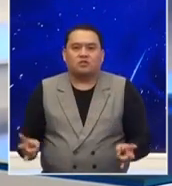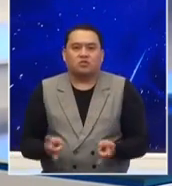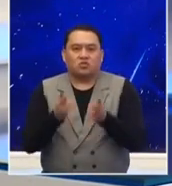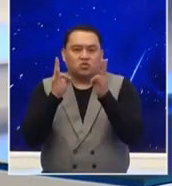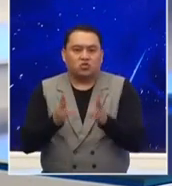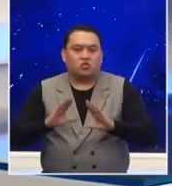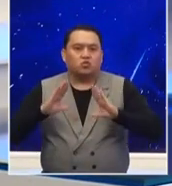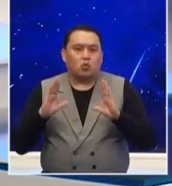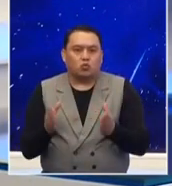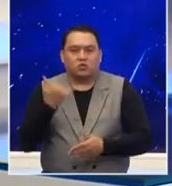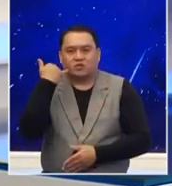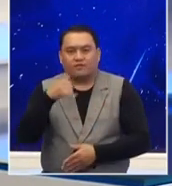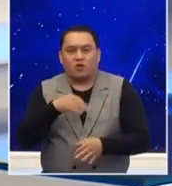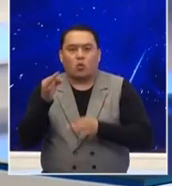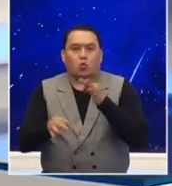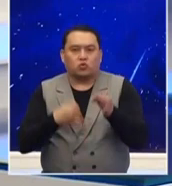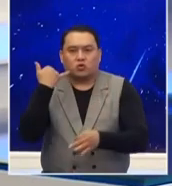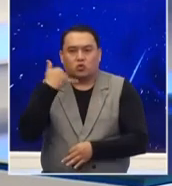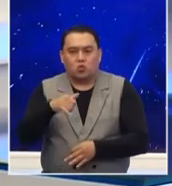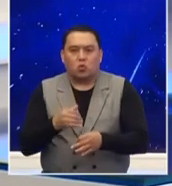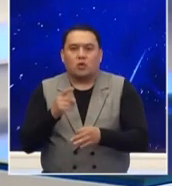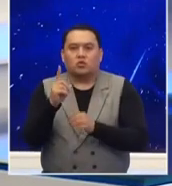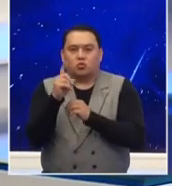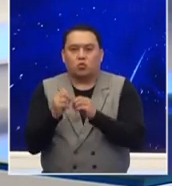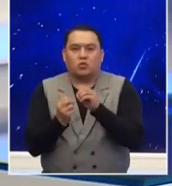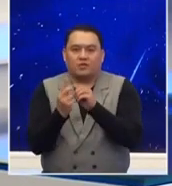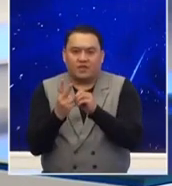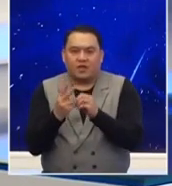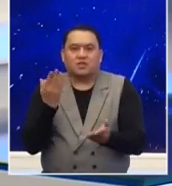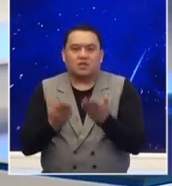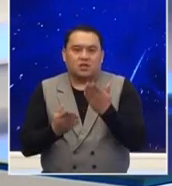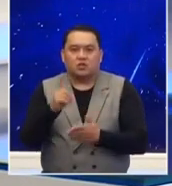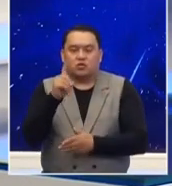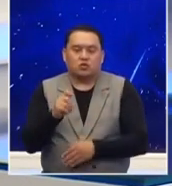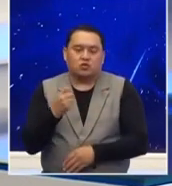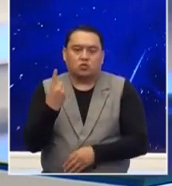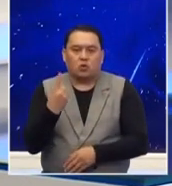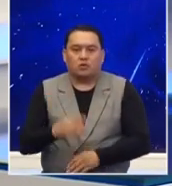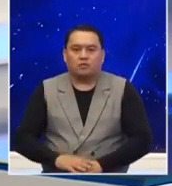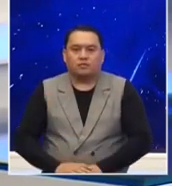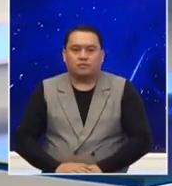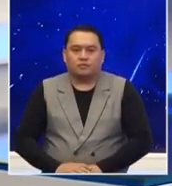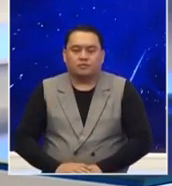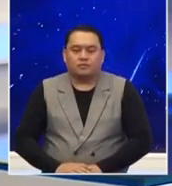возникновения чрезвычайной ситуации звонить на круглосуточный единый номер службы спасения 112 или по номеру